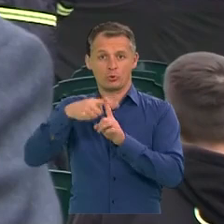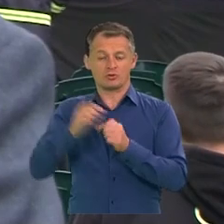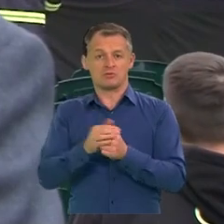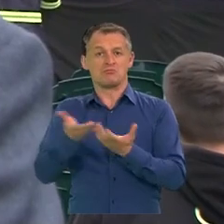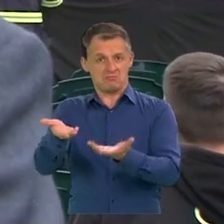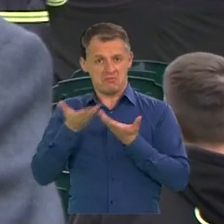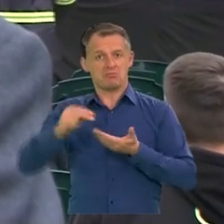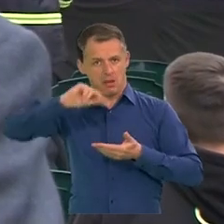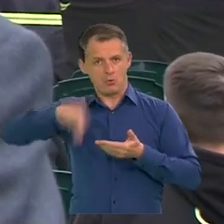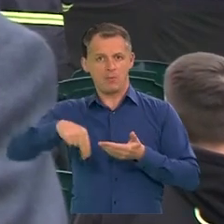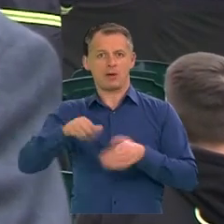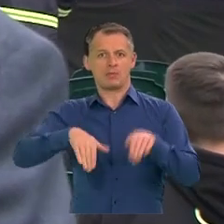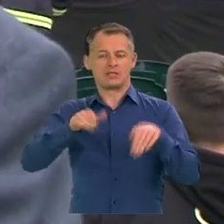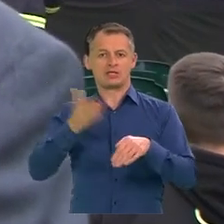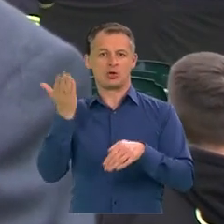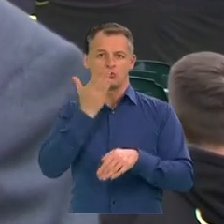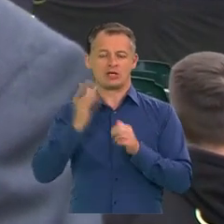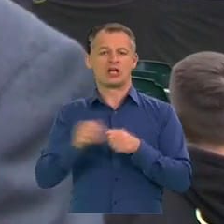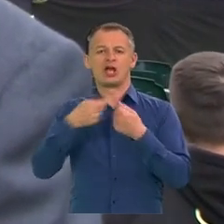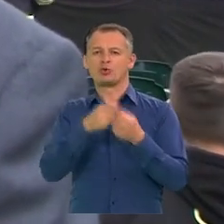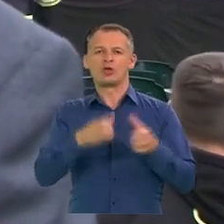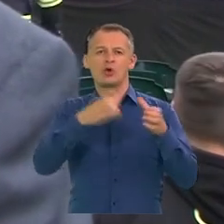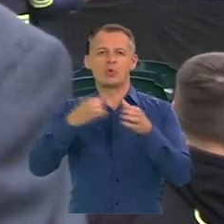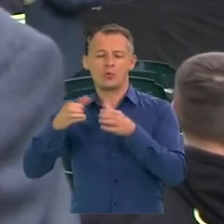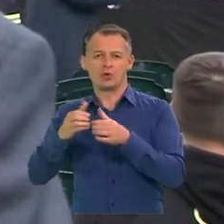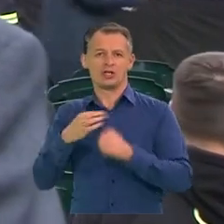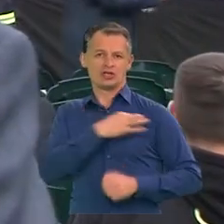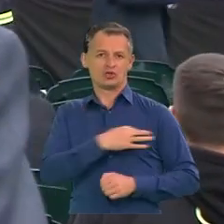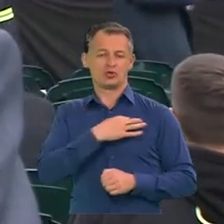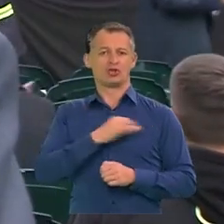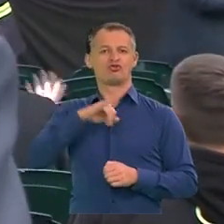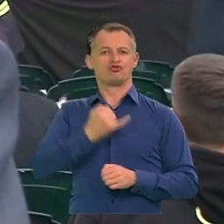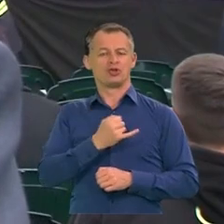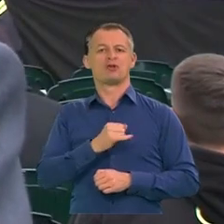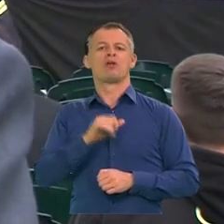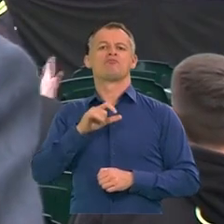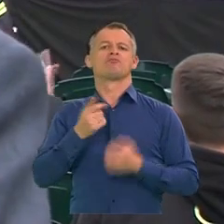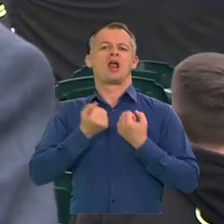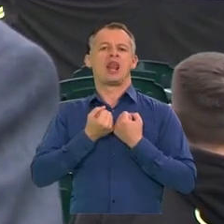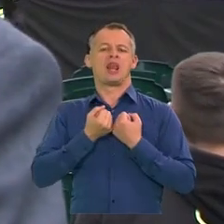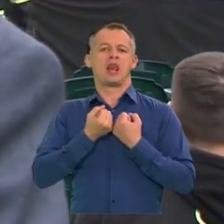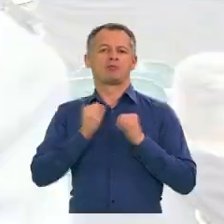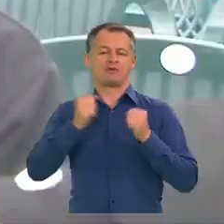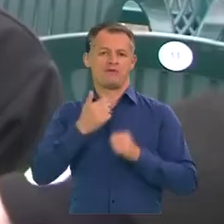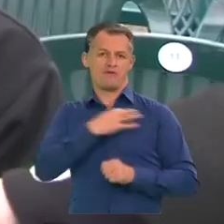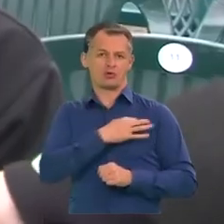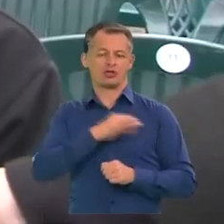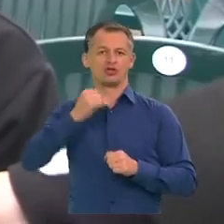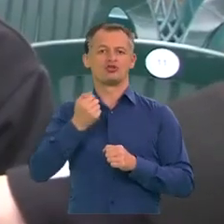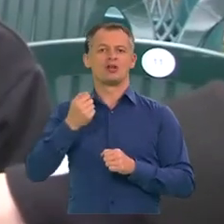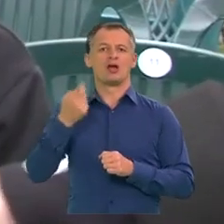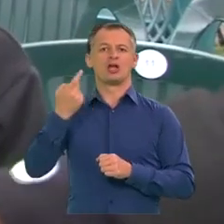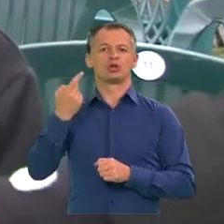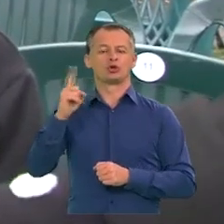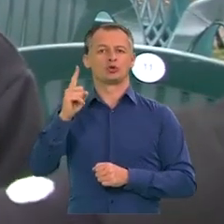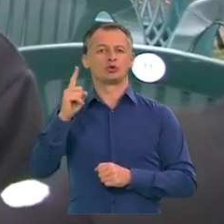ne-a fost aprobată la toate ciclurile de studii universitare, adică și la licență, și la masterat, și la doctorat. Domeniul ingineresc